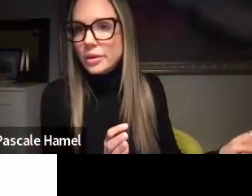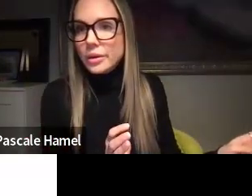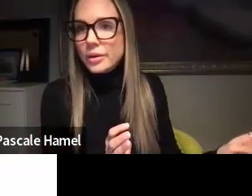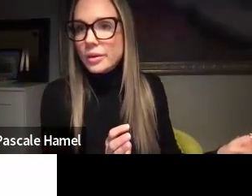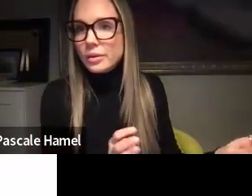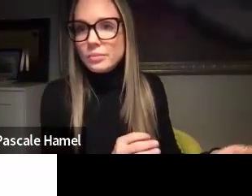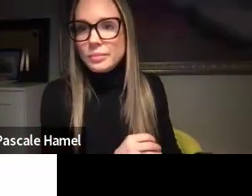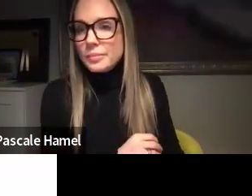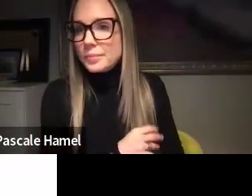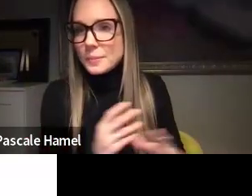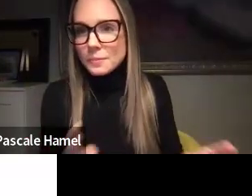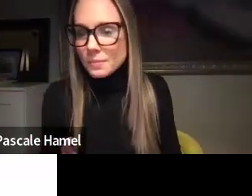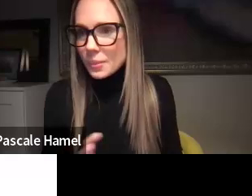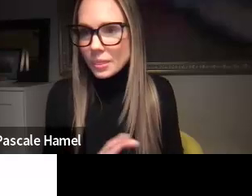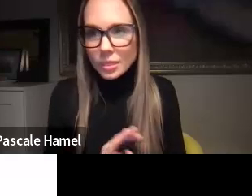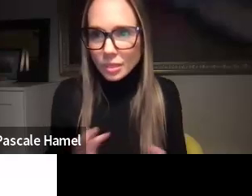problème.